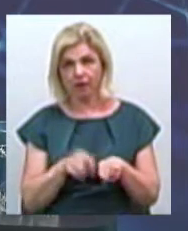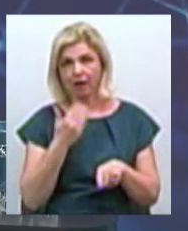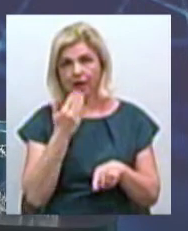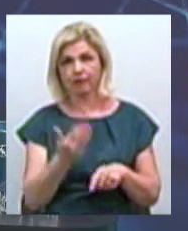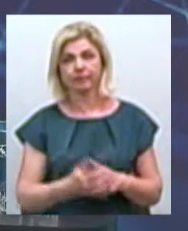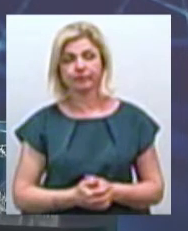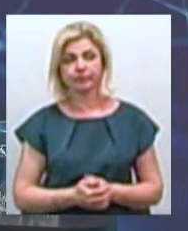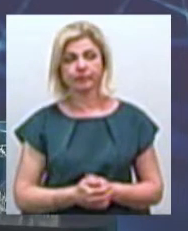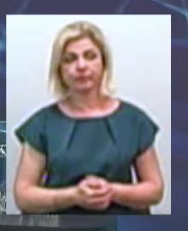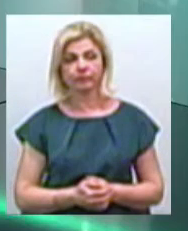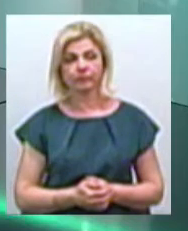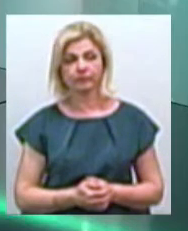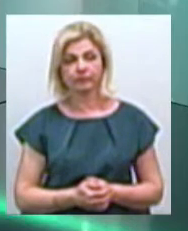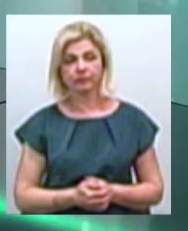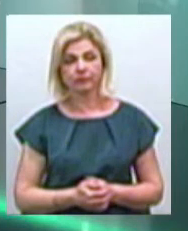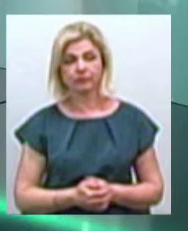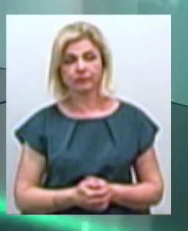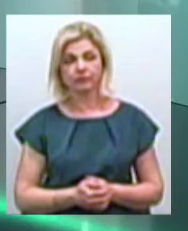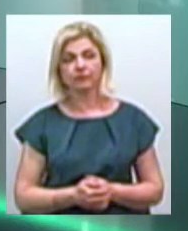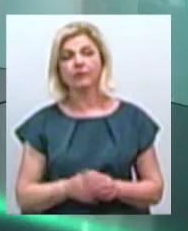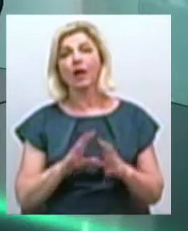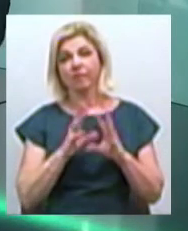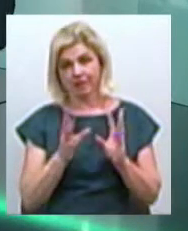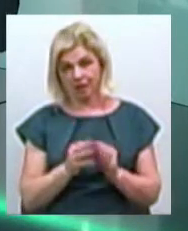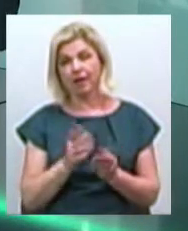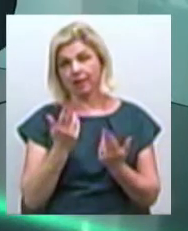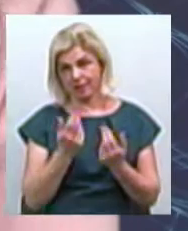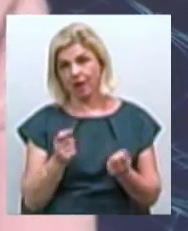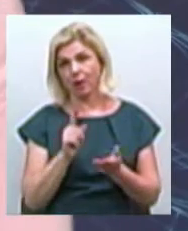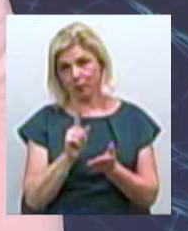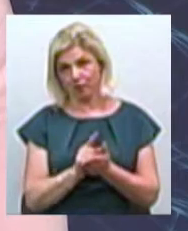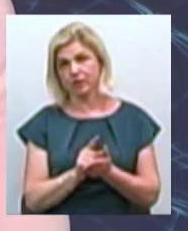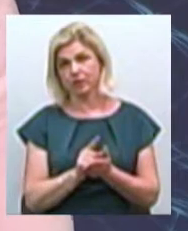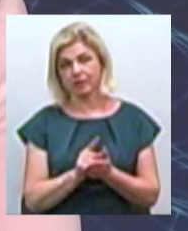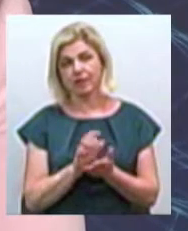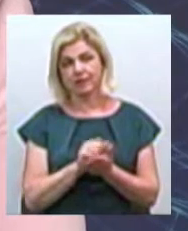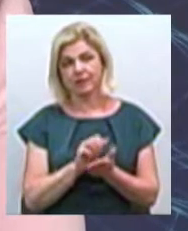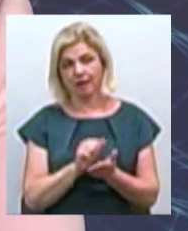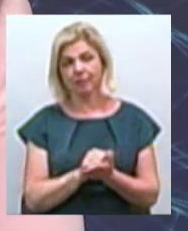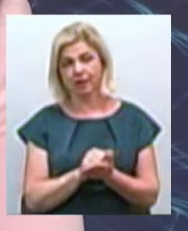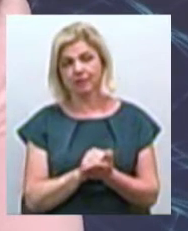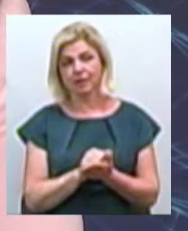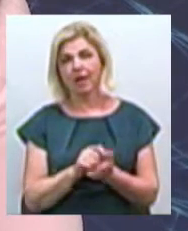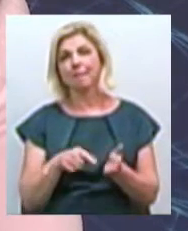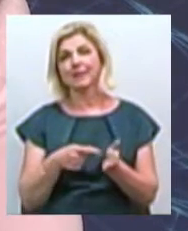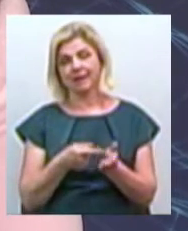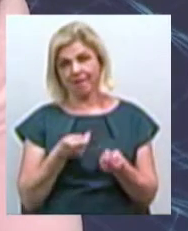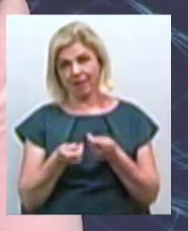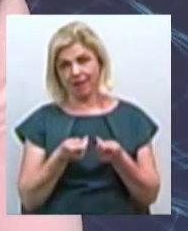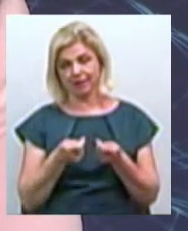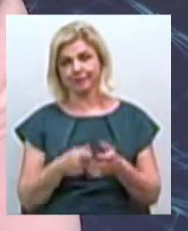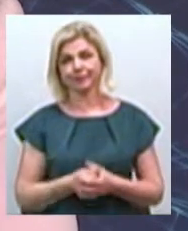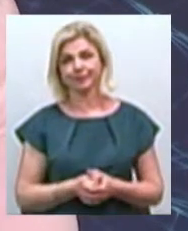Ну, взагалі, цим повинна займатися міська влада, ні? Є повноваження. Залежно від